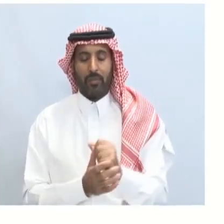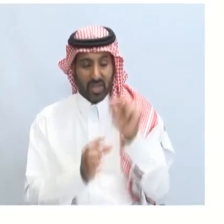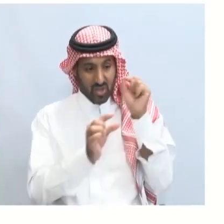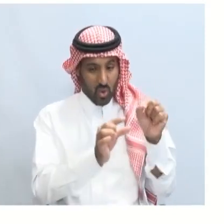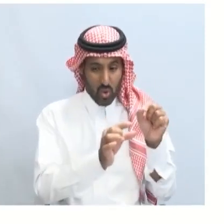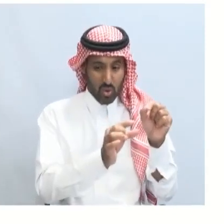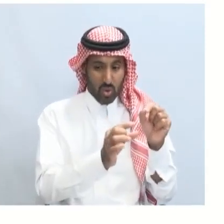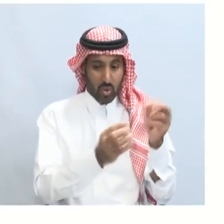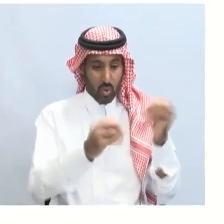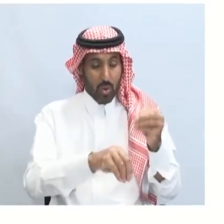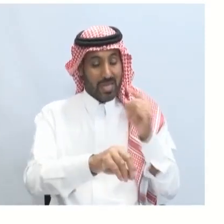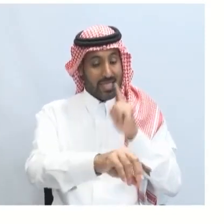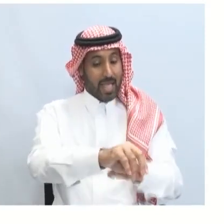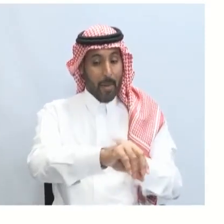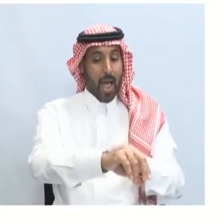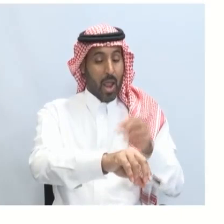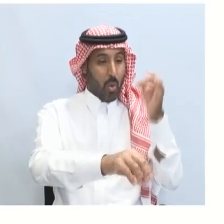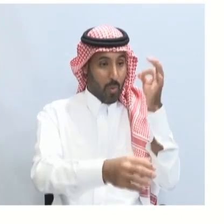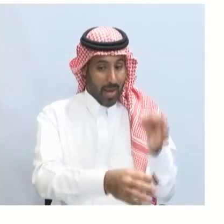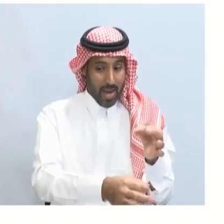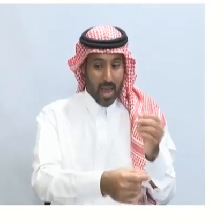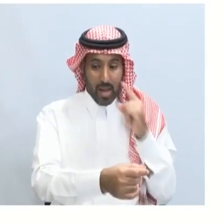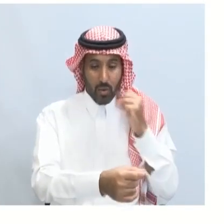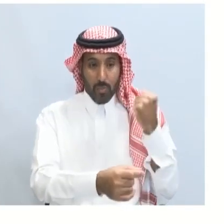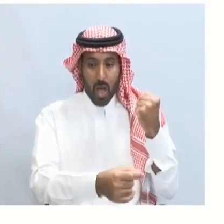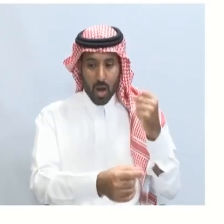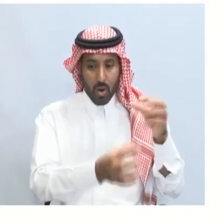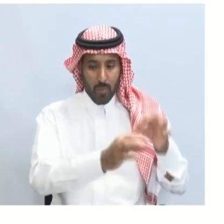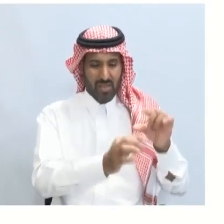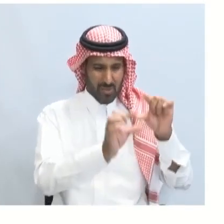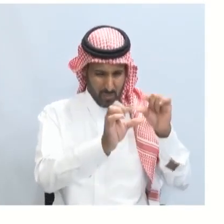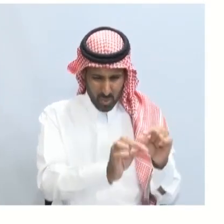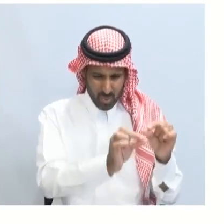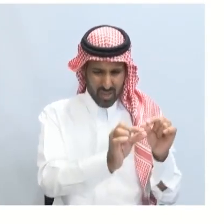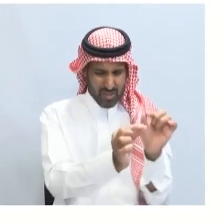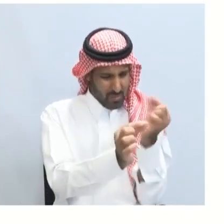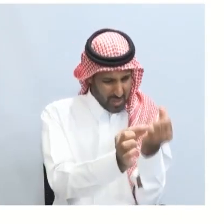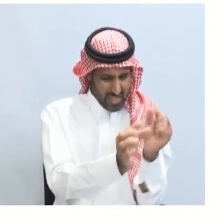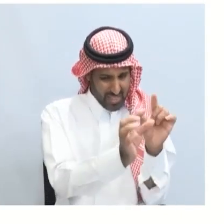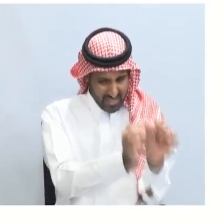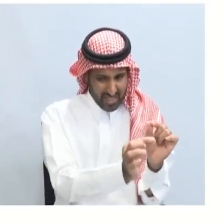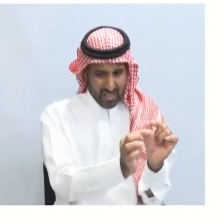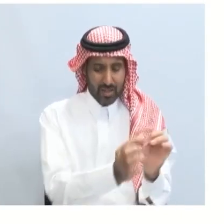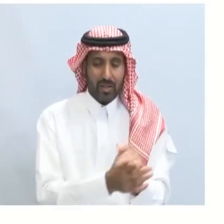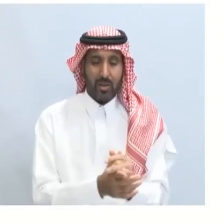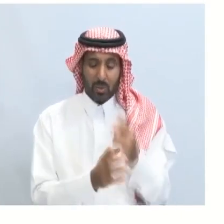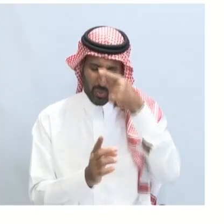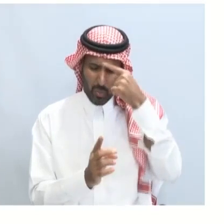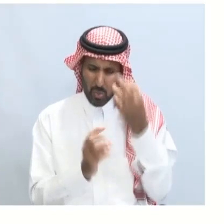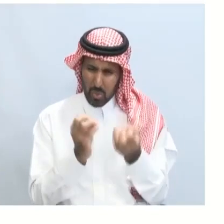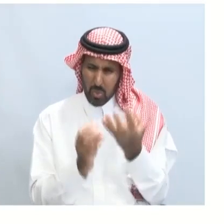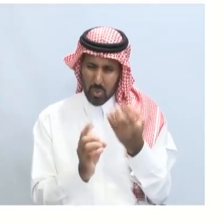فيها كان كل من المكان والزمان والماده والطاقه مضغوطين في منطقه صغيره جدا